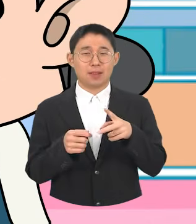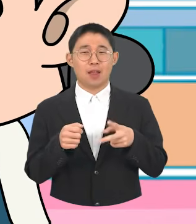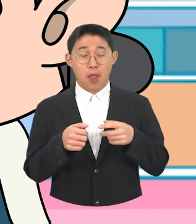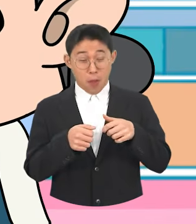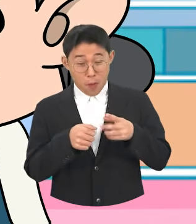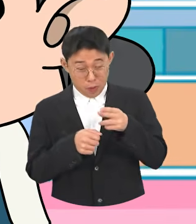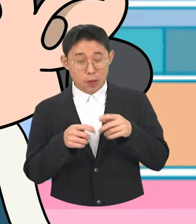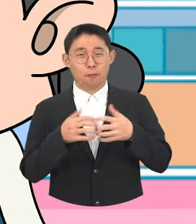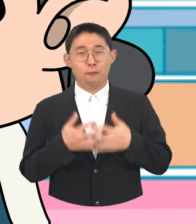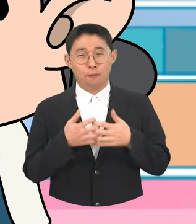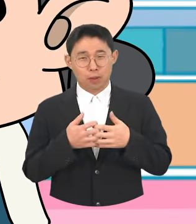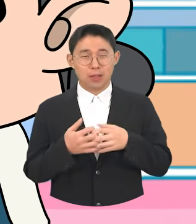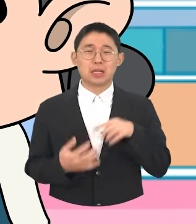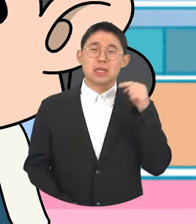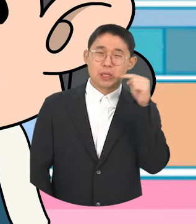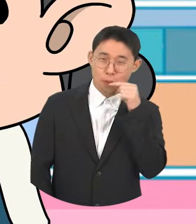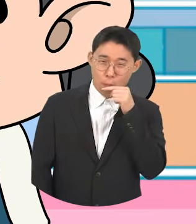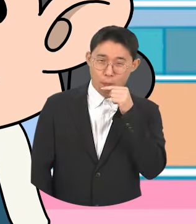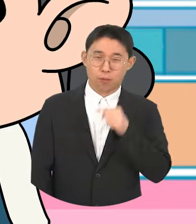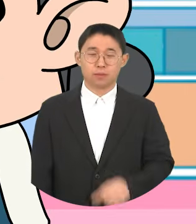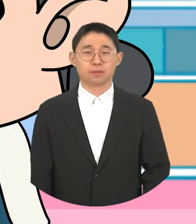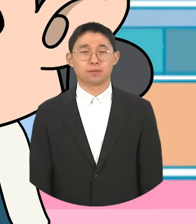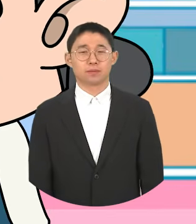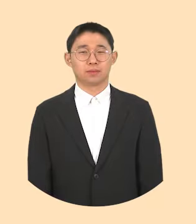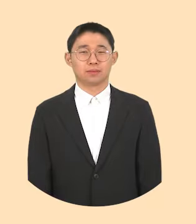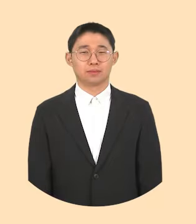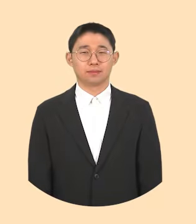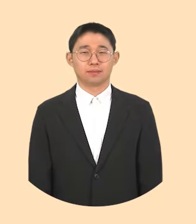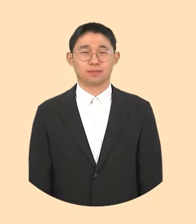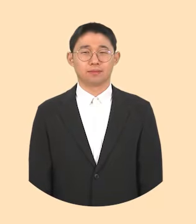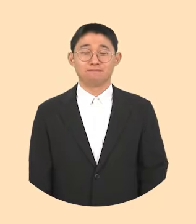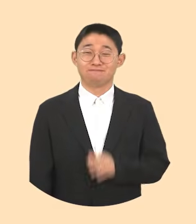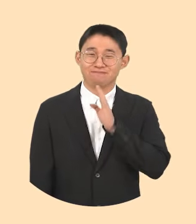테이프 커팅기요. 칫솔도 있어요.